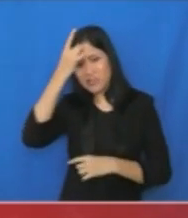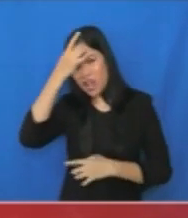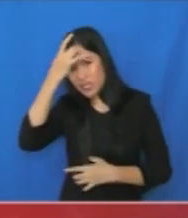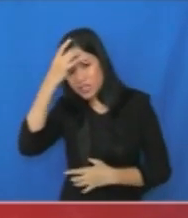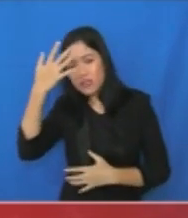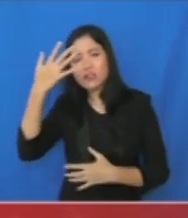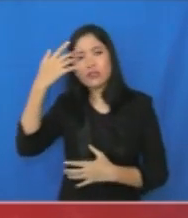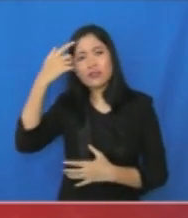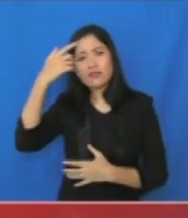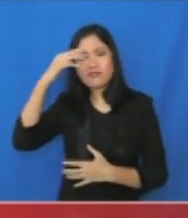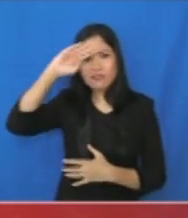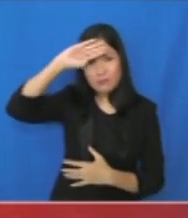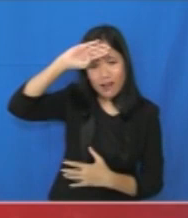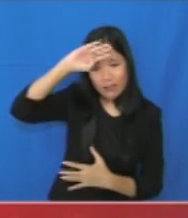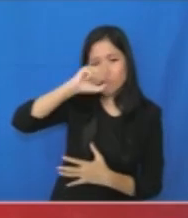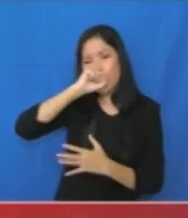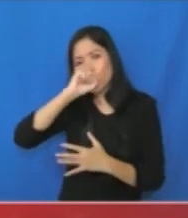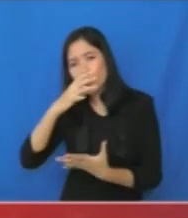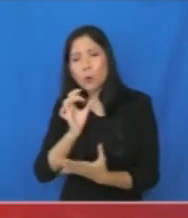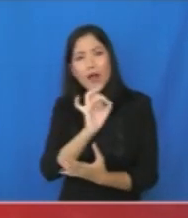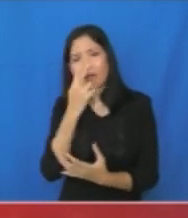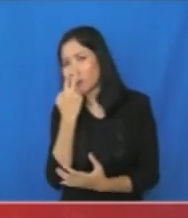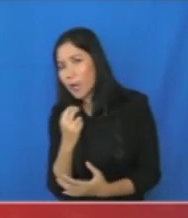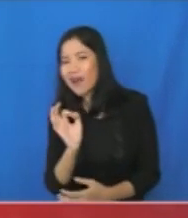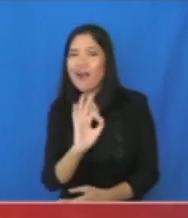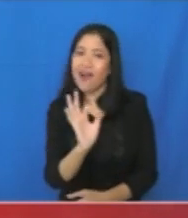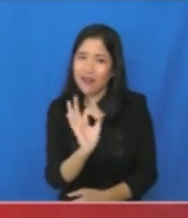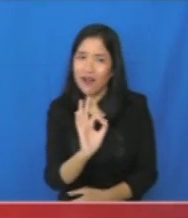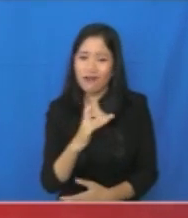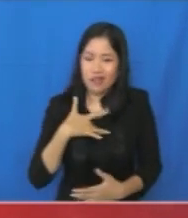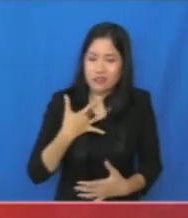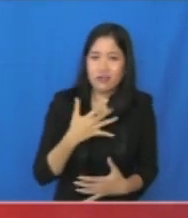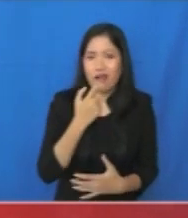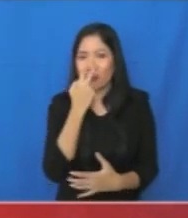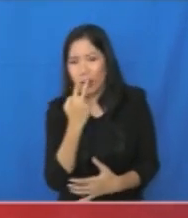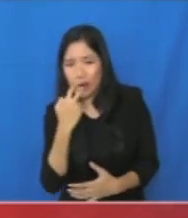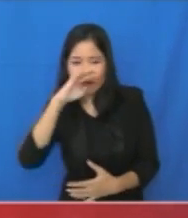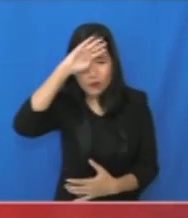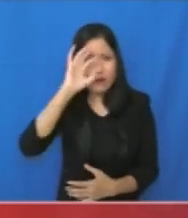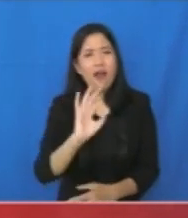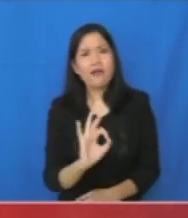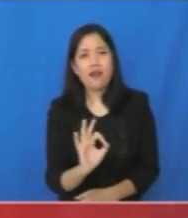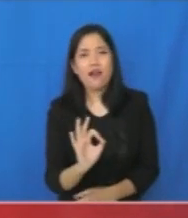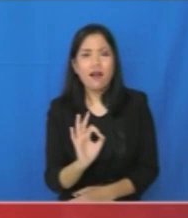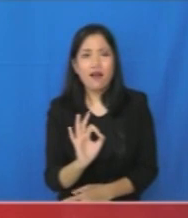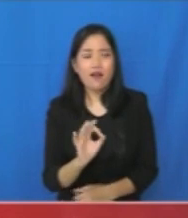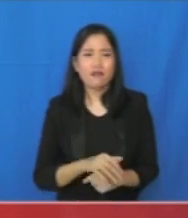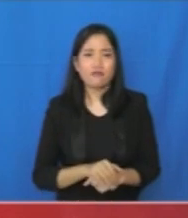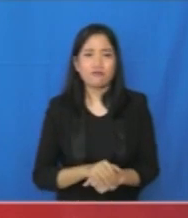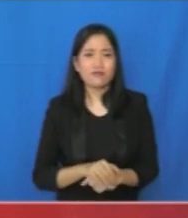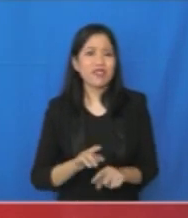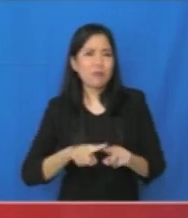secara subjektif dirasakan tidak ada gejala yang masih berada